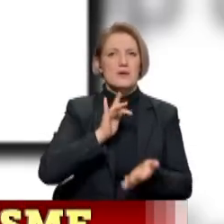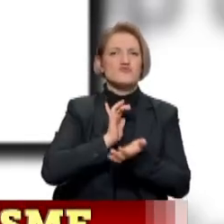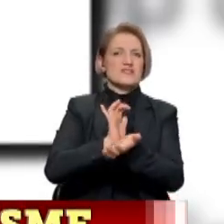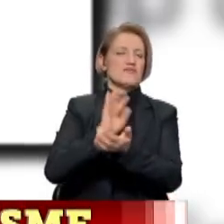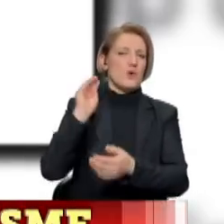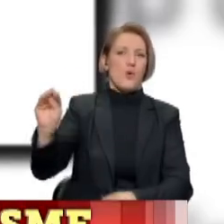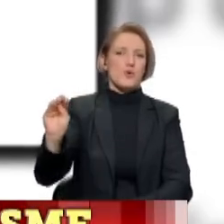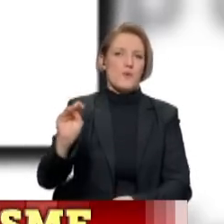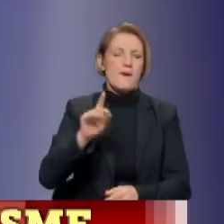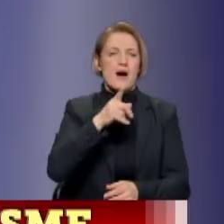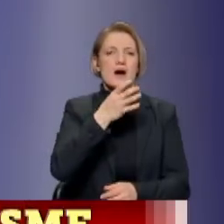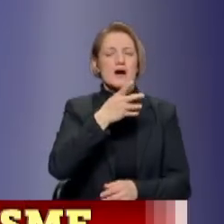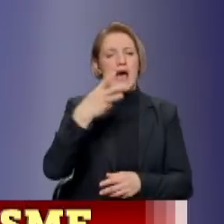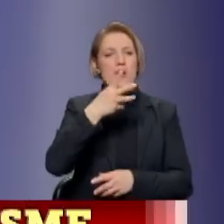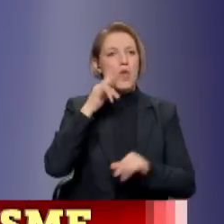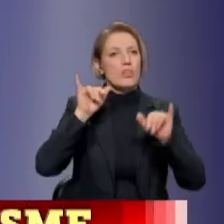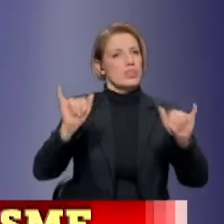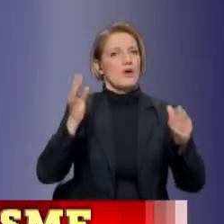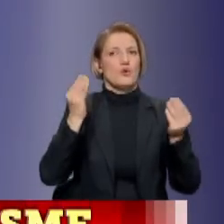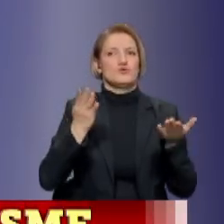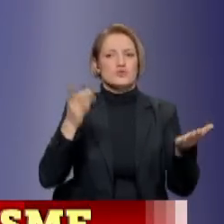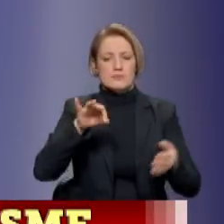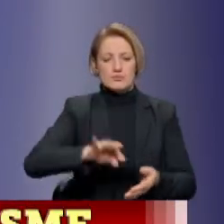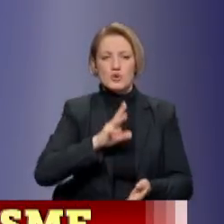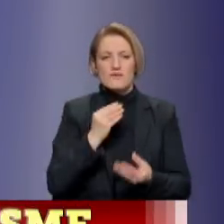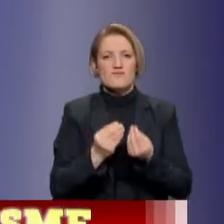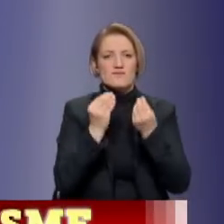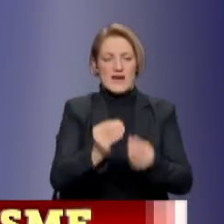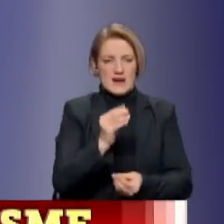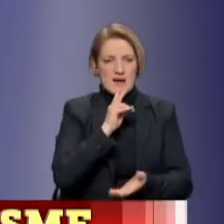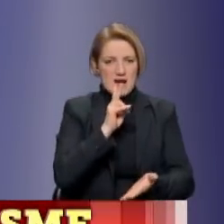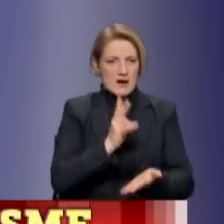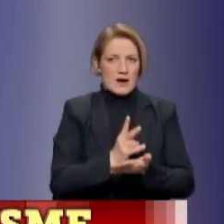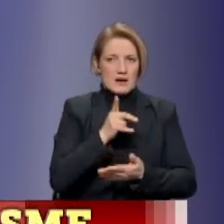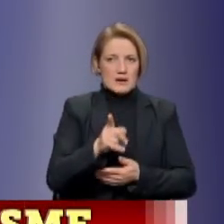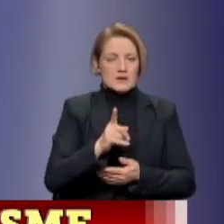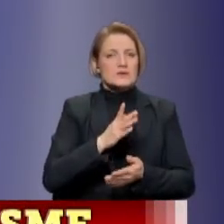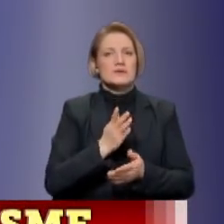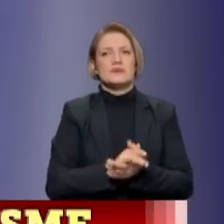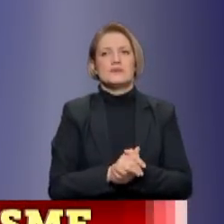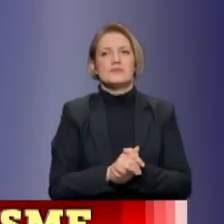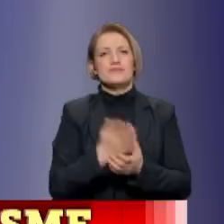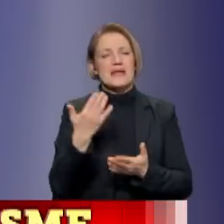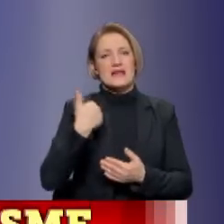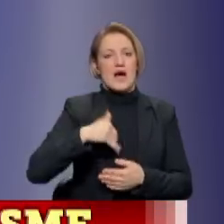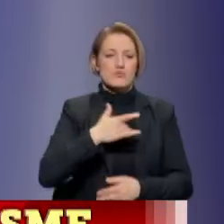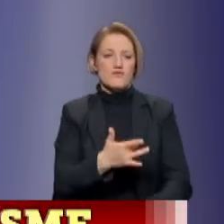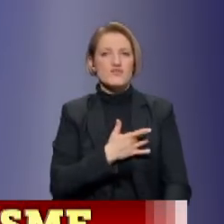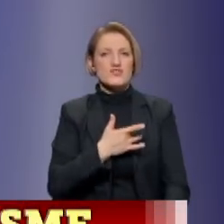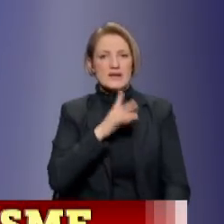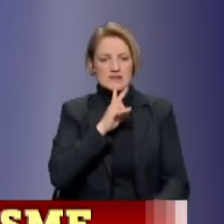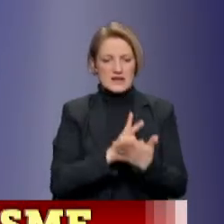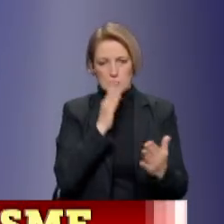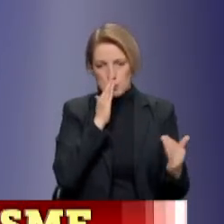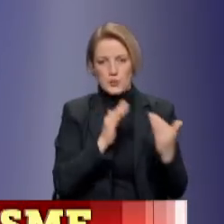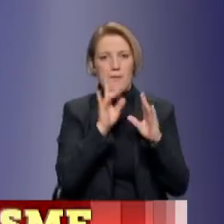koyun ki akıbeti aynı olsun. Bugünkü verilen kararın ne düzgün hukuk mütalaalarına ne de kamu vicdanına kesinlikle